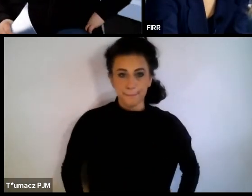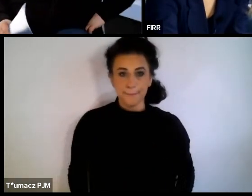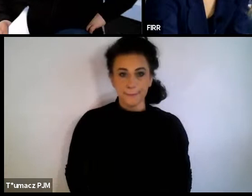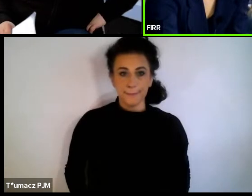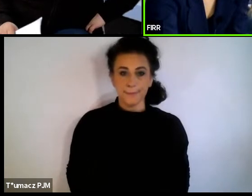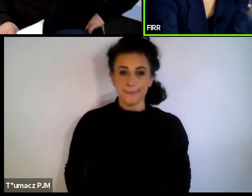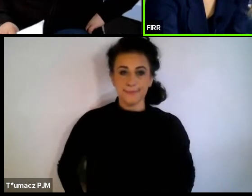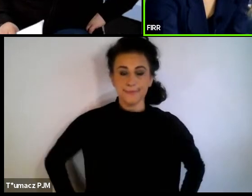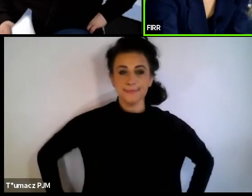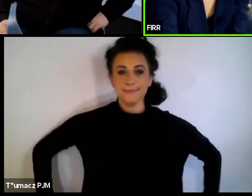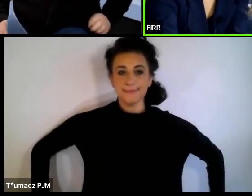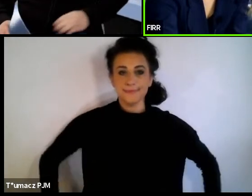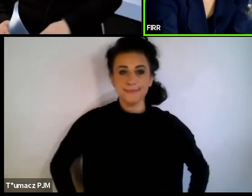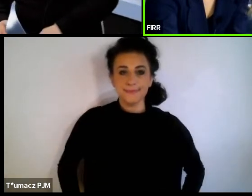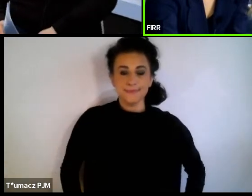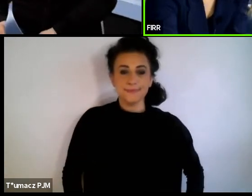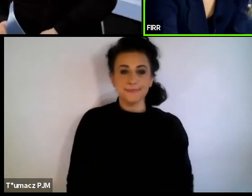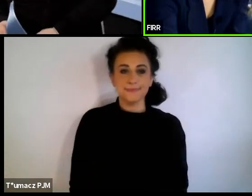Dzień dobry.